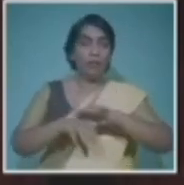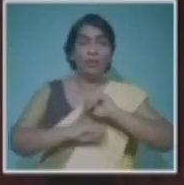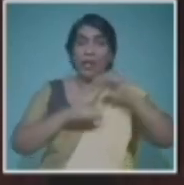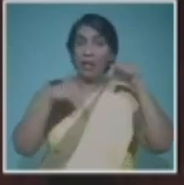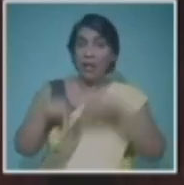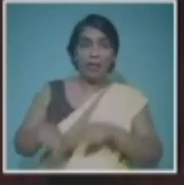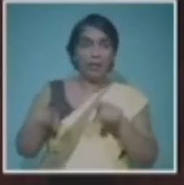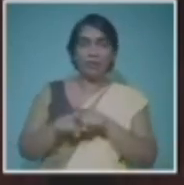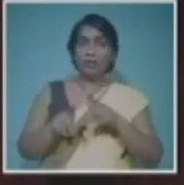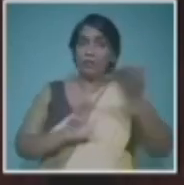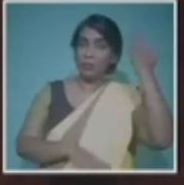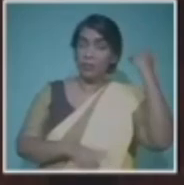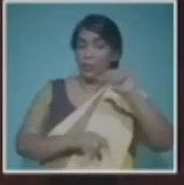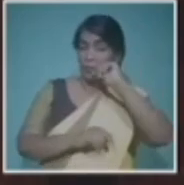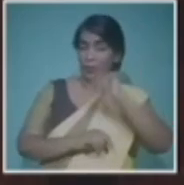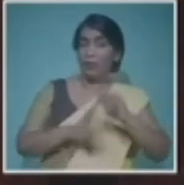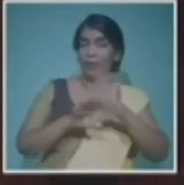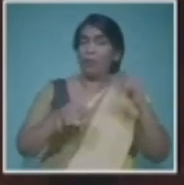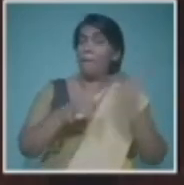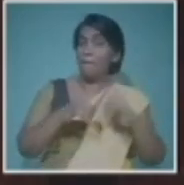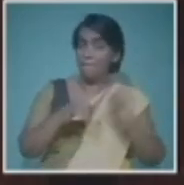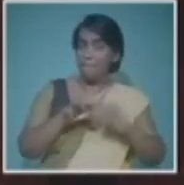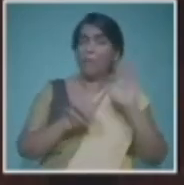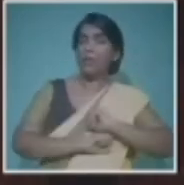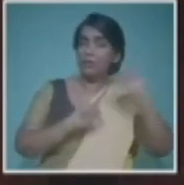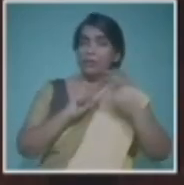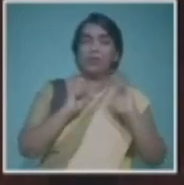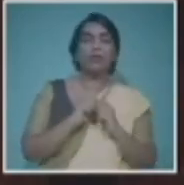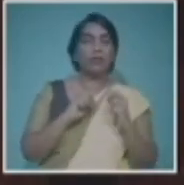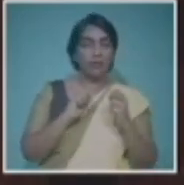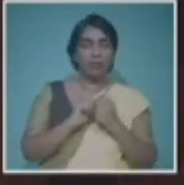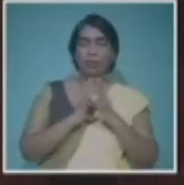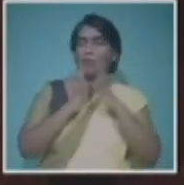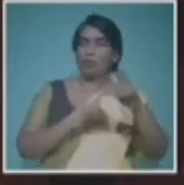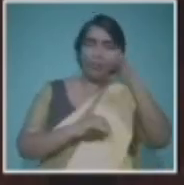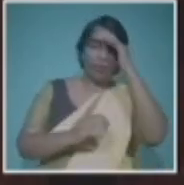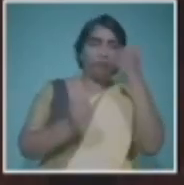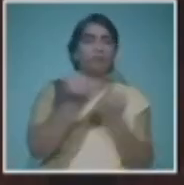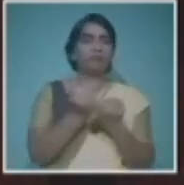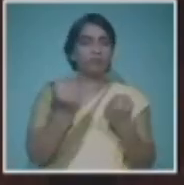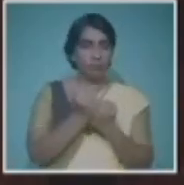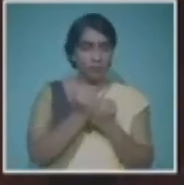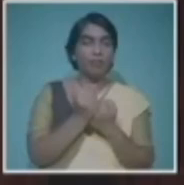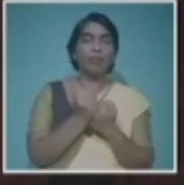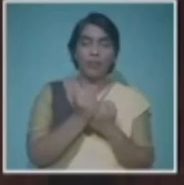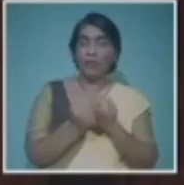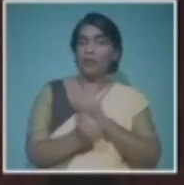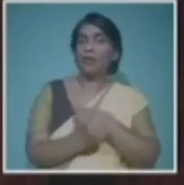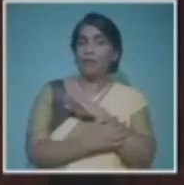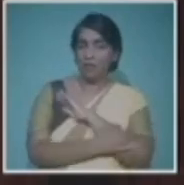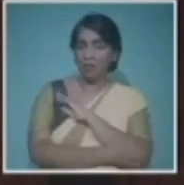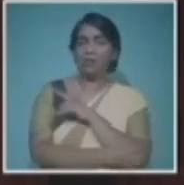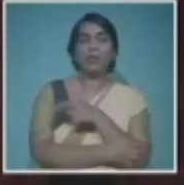ශිෂ්‍ය අරගල නෙවෙයි එදා සැබෑ ශිෂ්‍ය ප්‍රශ්න වෙනුවෙන් තිබිච්ච ශිෂ්‍ය අරගල වලට දැවැන්ත නායකත්වයක් දීපු ශිෂ්‍ය විසුණුහන්සේ